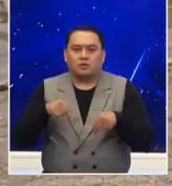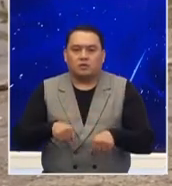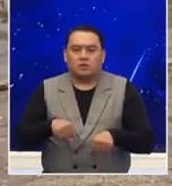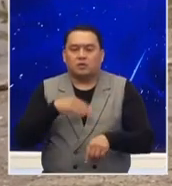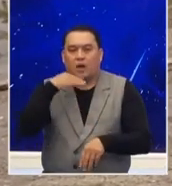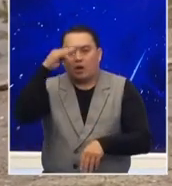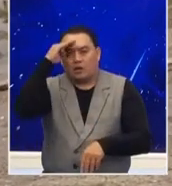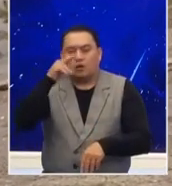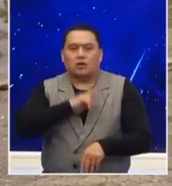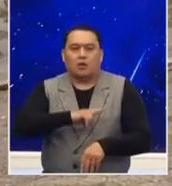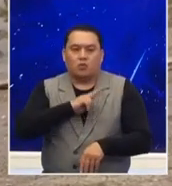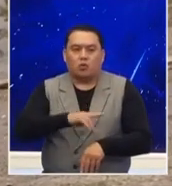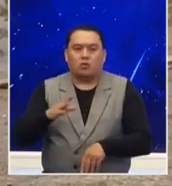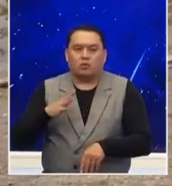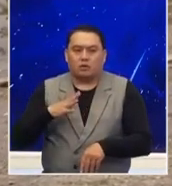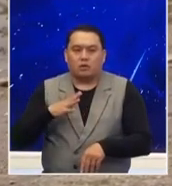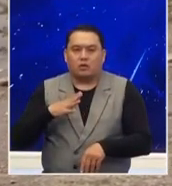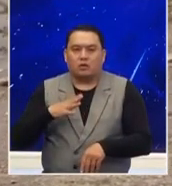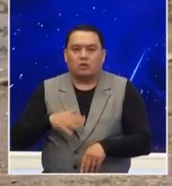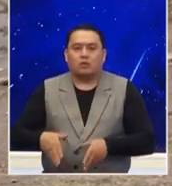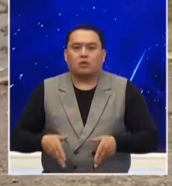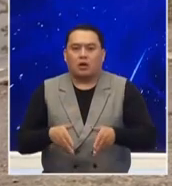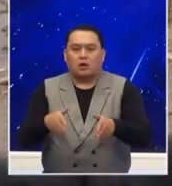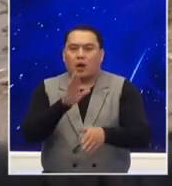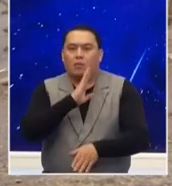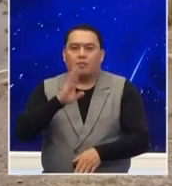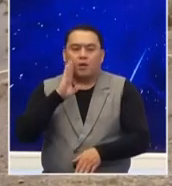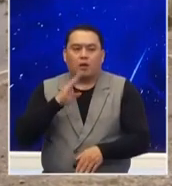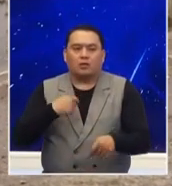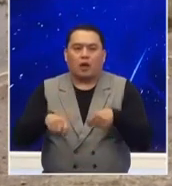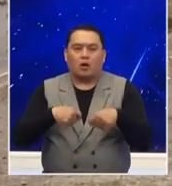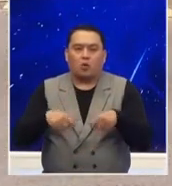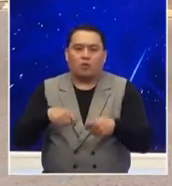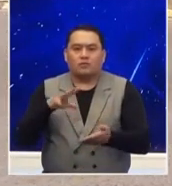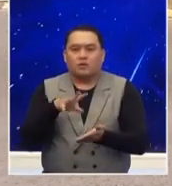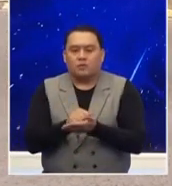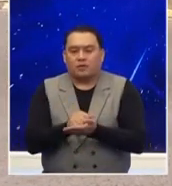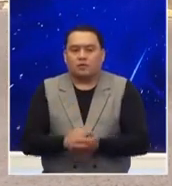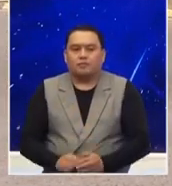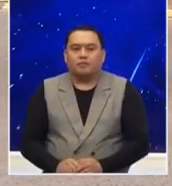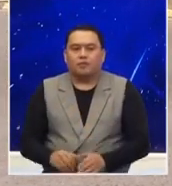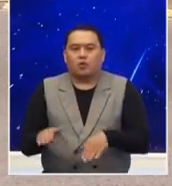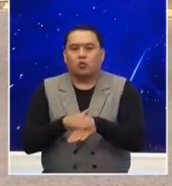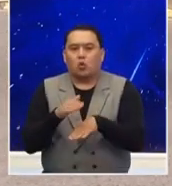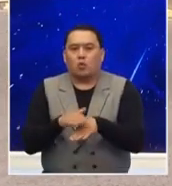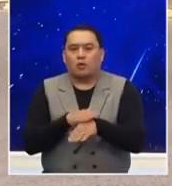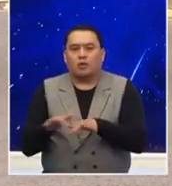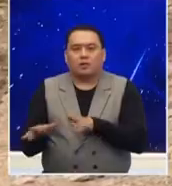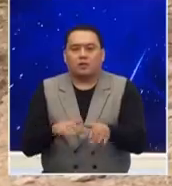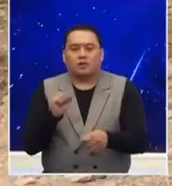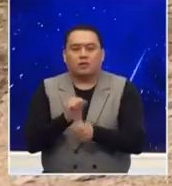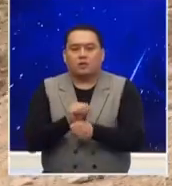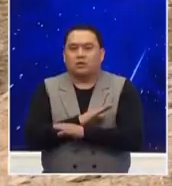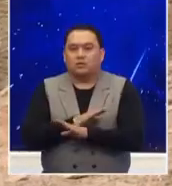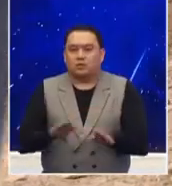здесь работал на дороге, мать здесь торговым занимался. На этом добрые дела неравнодушного мецената